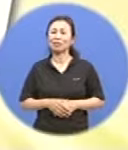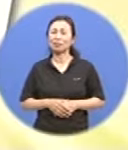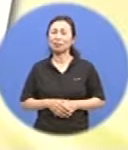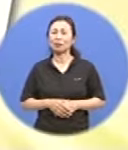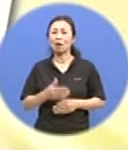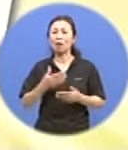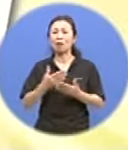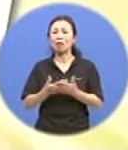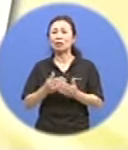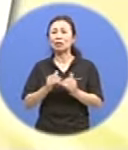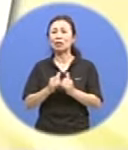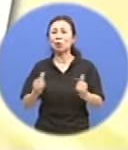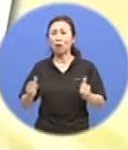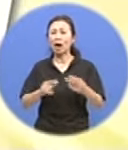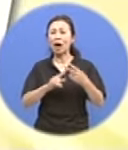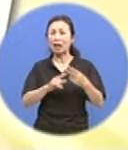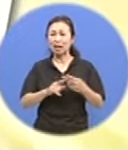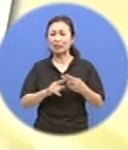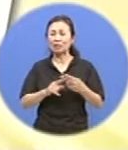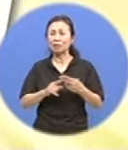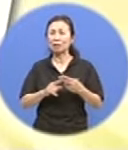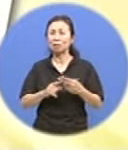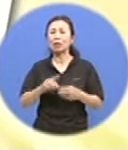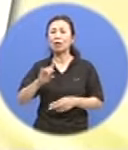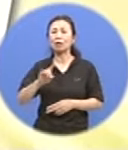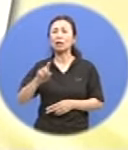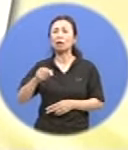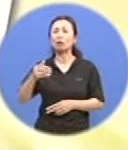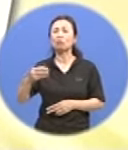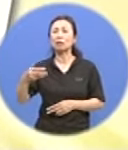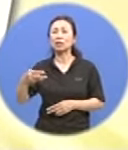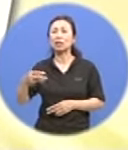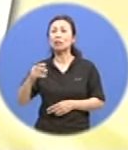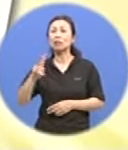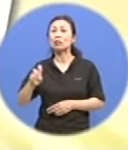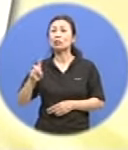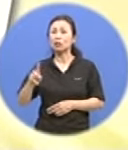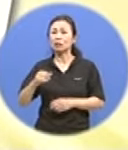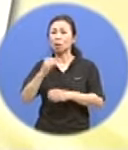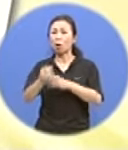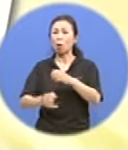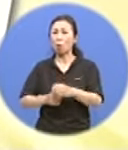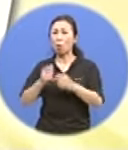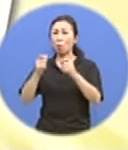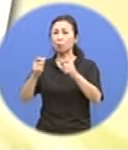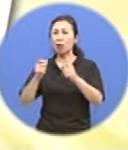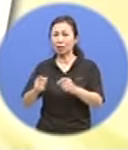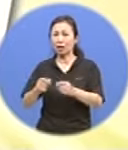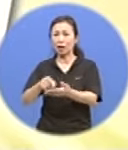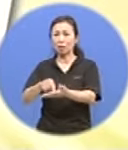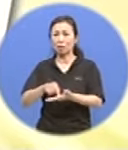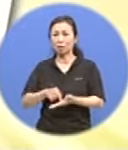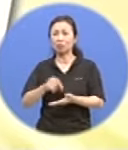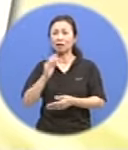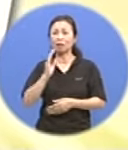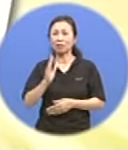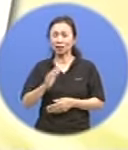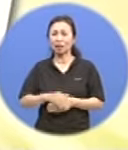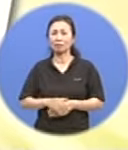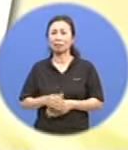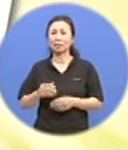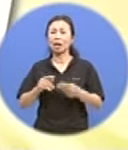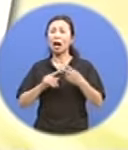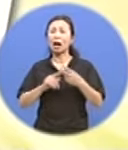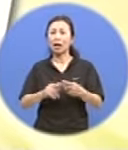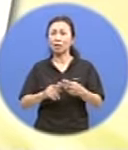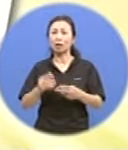ご希望の方ははがきまたは紀の国21のホームページからご応募ください。はがきの宛先は郵便